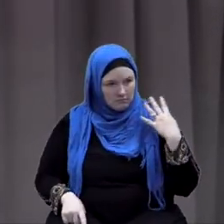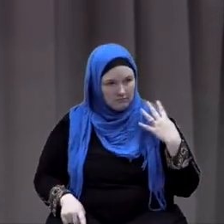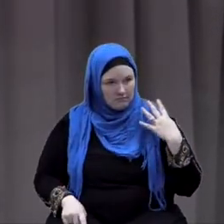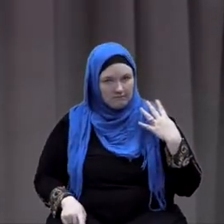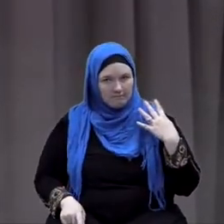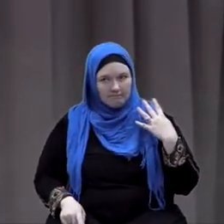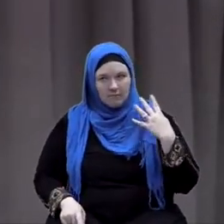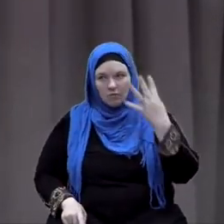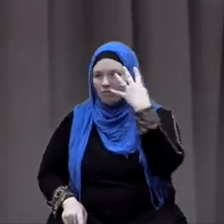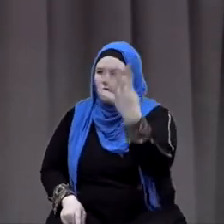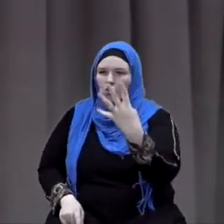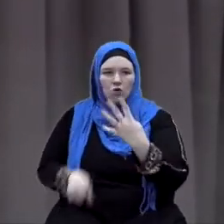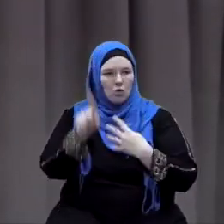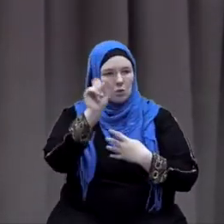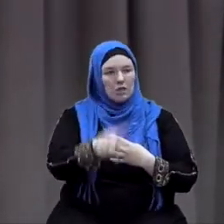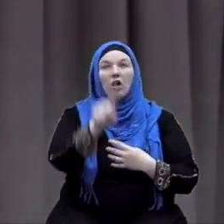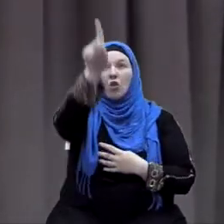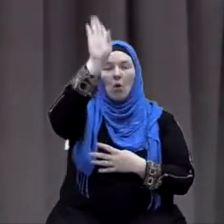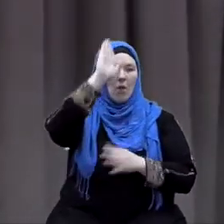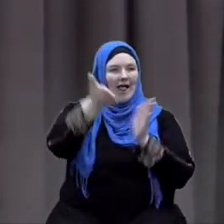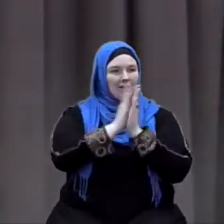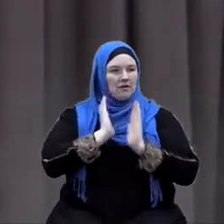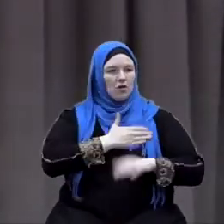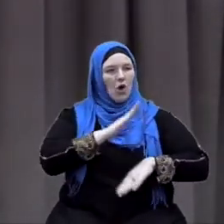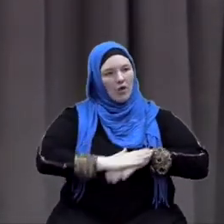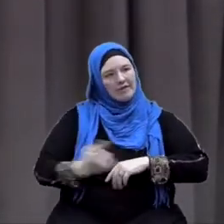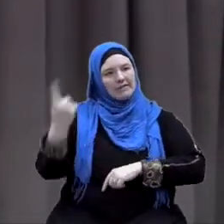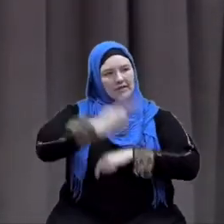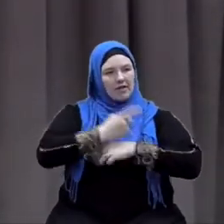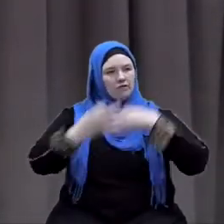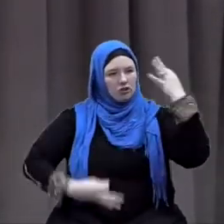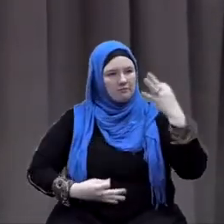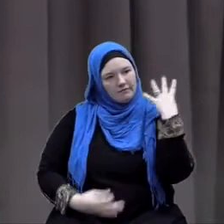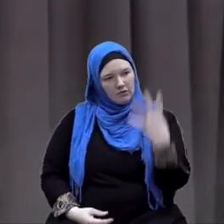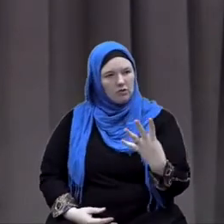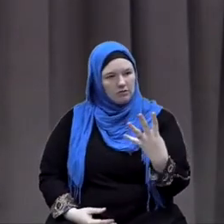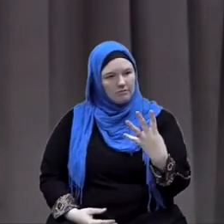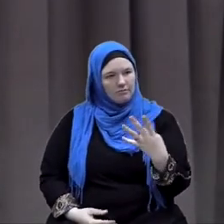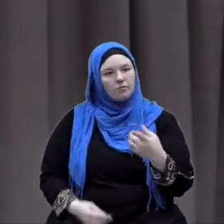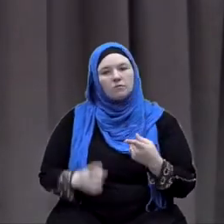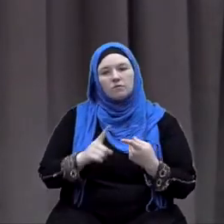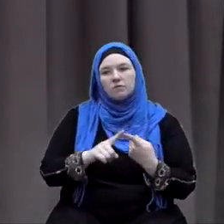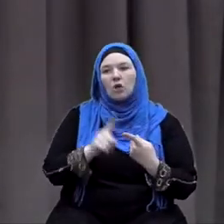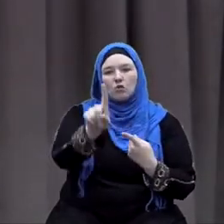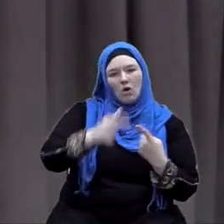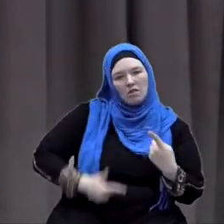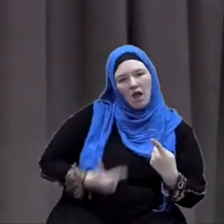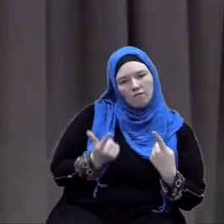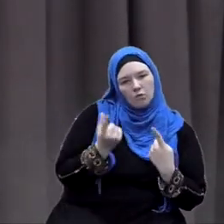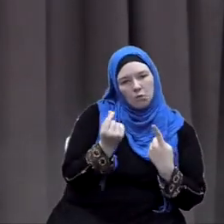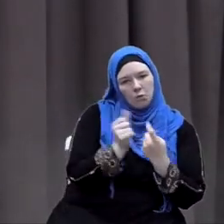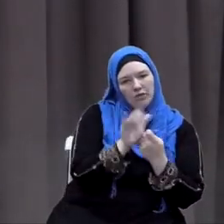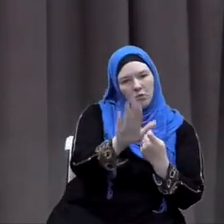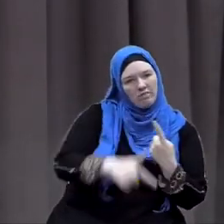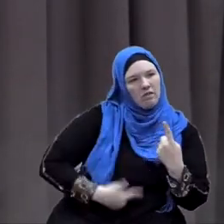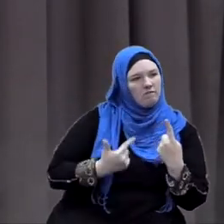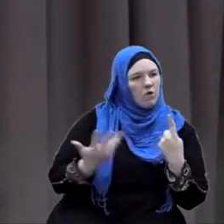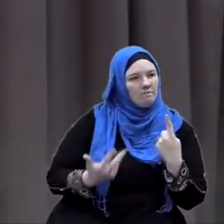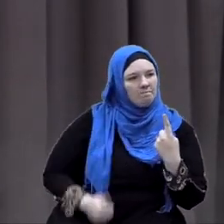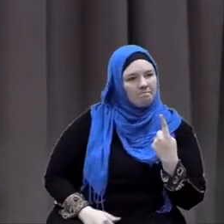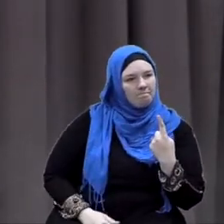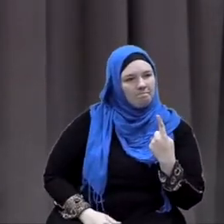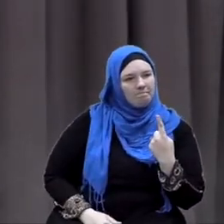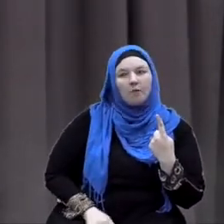عمره ماذا فيما أفناه. What did you use your life to do? What did